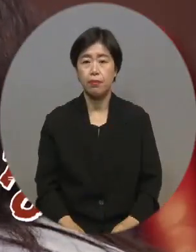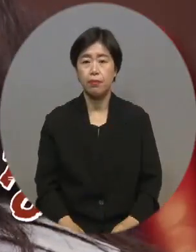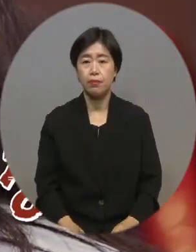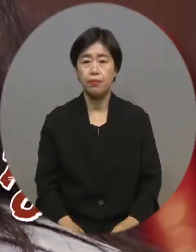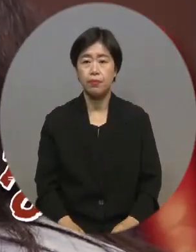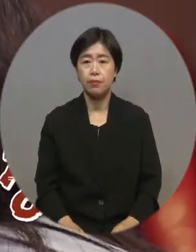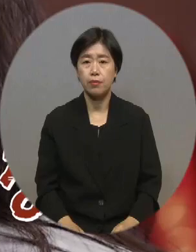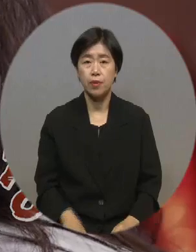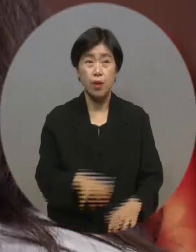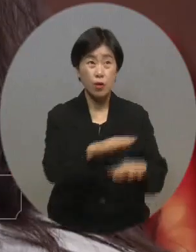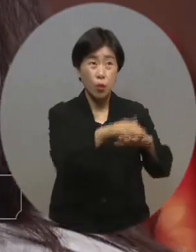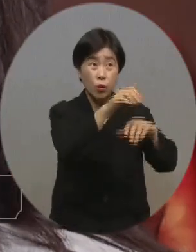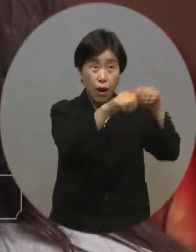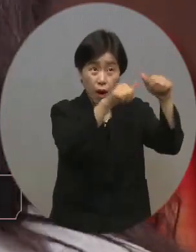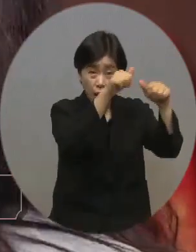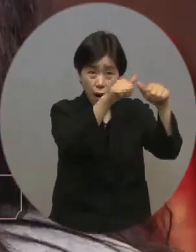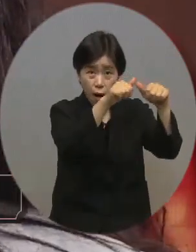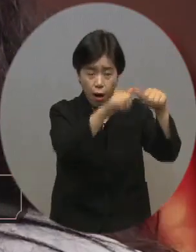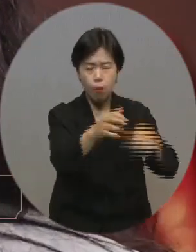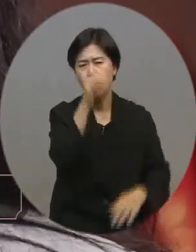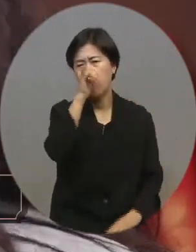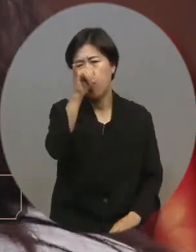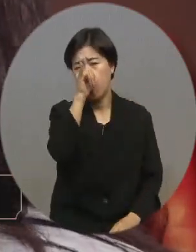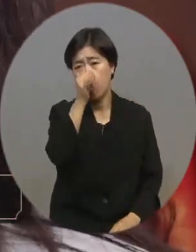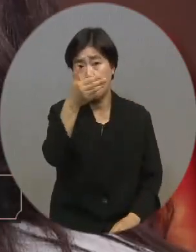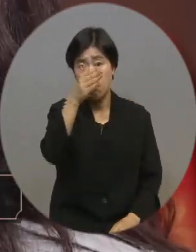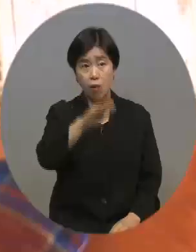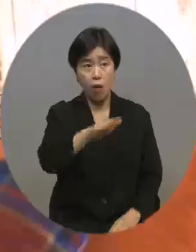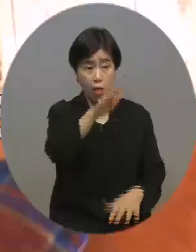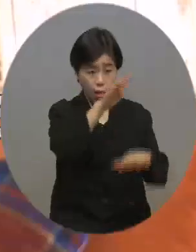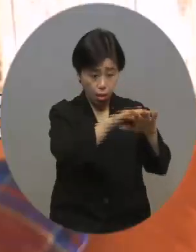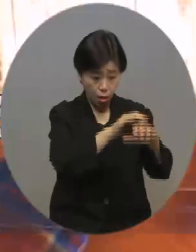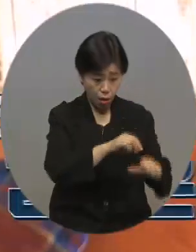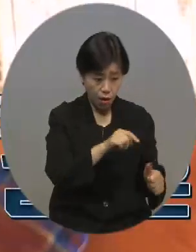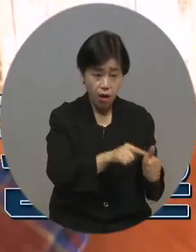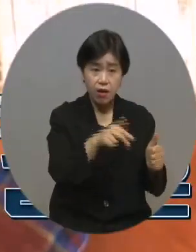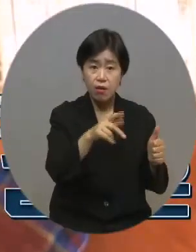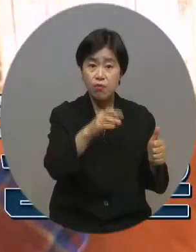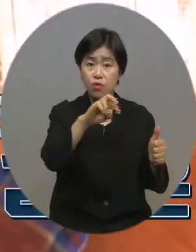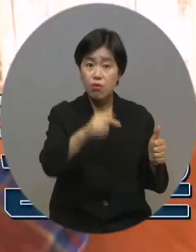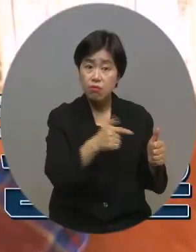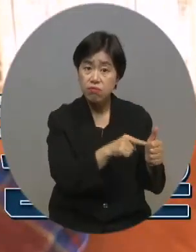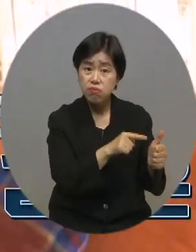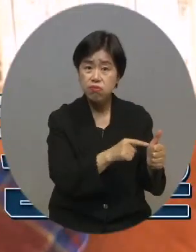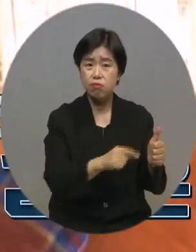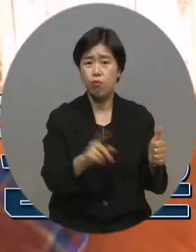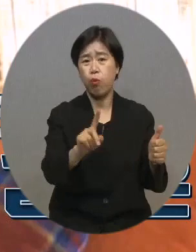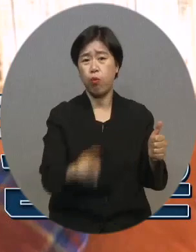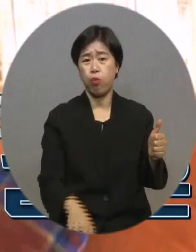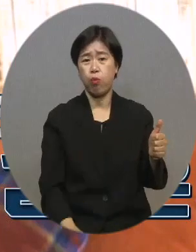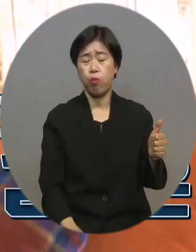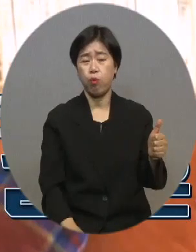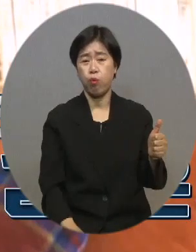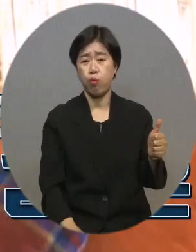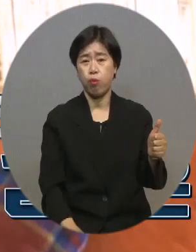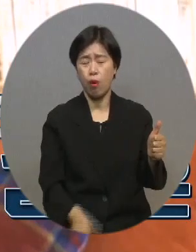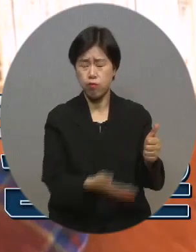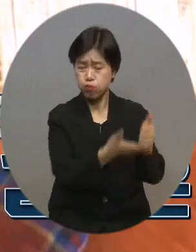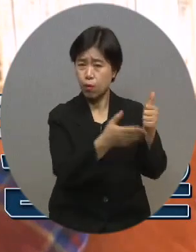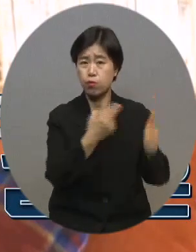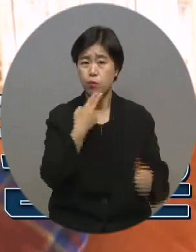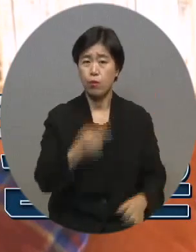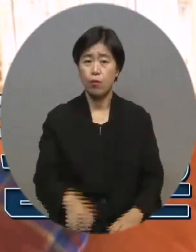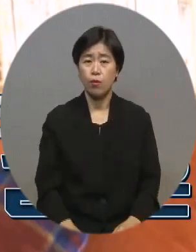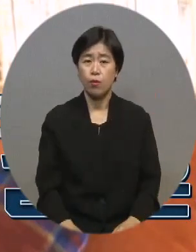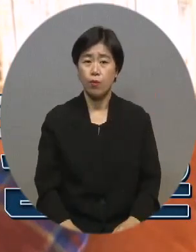그래서 강조하는 거거든요. 명분이 하나도 없어요, 김정은은. 거기다 뭐 소자? 월자? 뭐 이 정도 아닙니까? 그러니까 뭐 김정남이라는